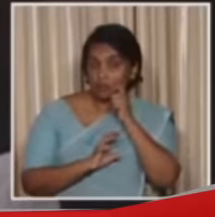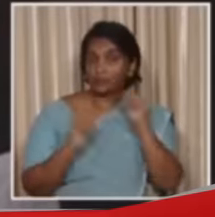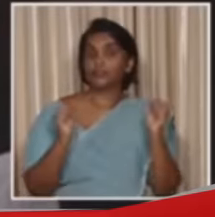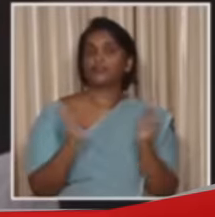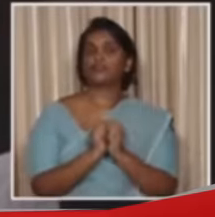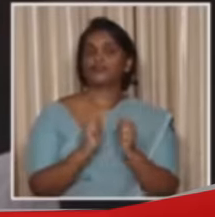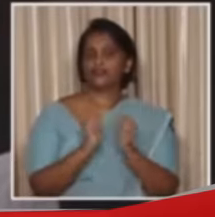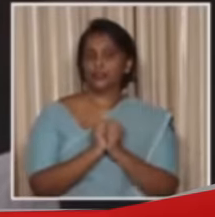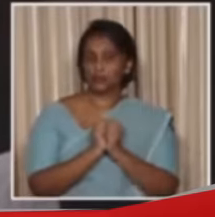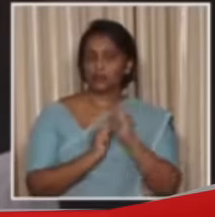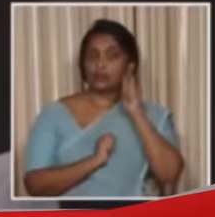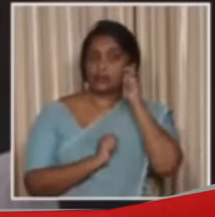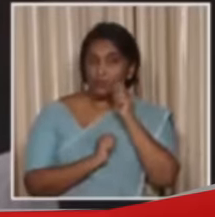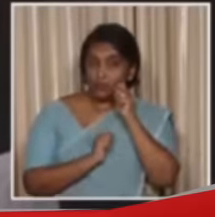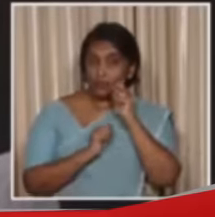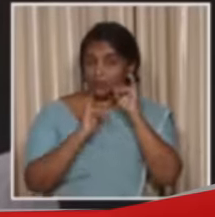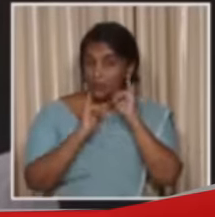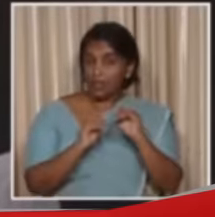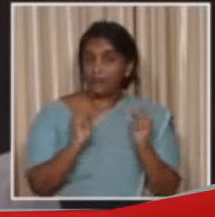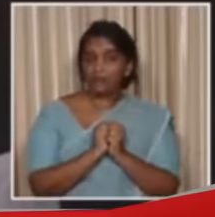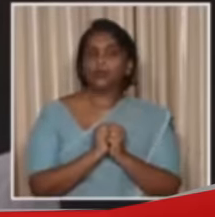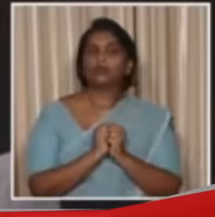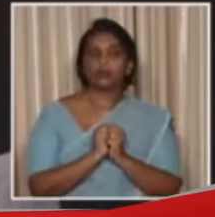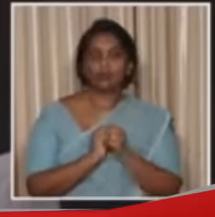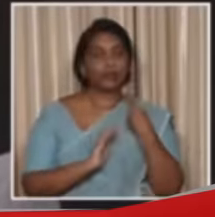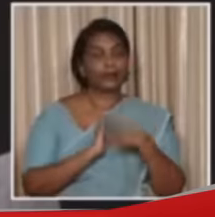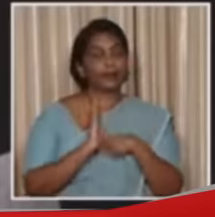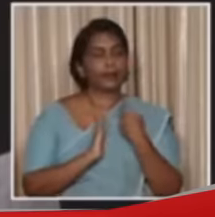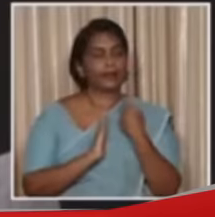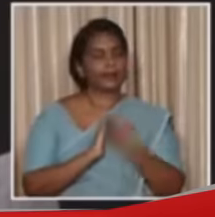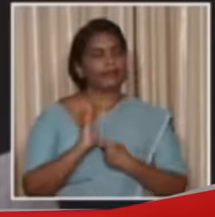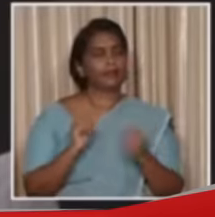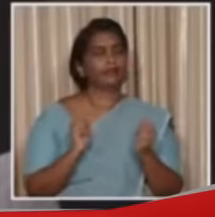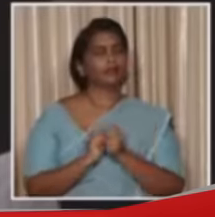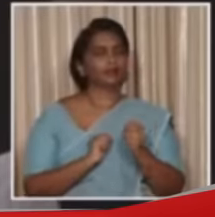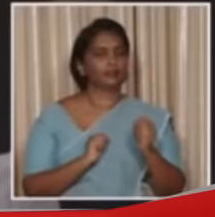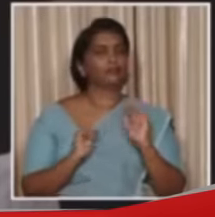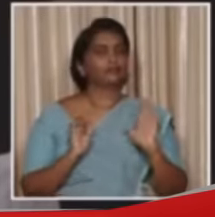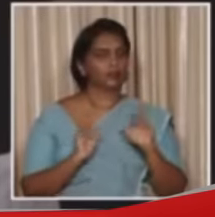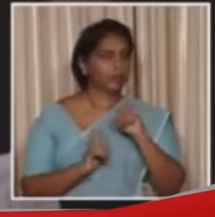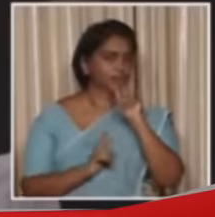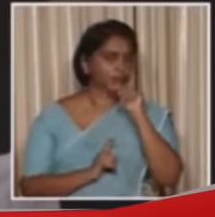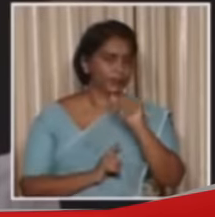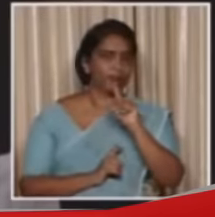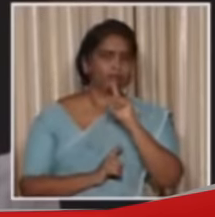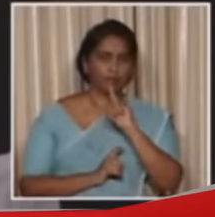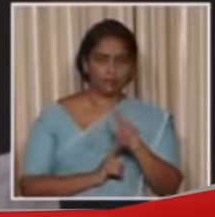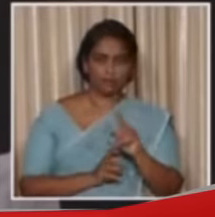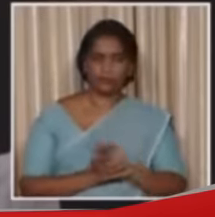ඇයට ත්‍රස්තවාදී ක්‍රියාවන් කරන ඇයට රටේ නීතිය ක්‍රියාත්මක කරන්න ඕන. ඒකයි පැහැදිලිව කියන්නේ.